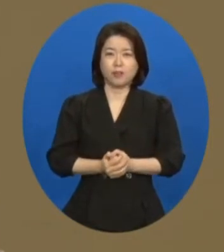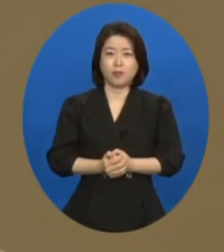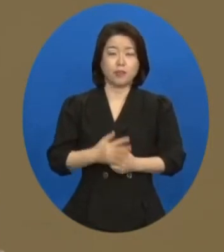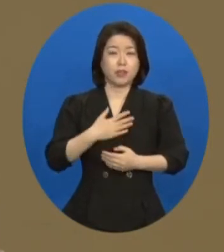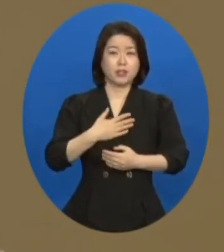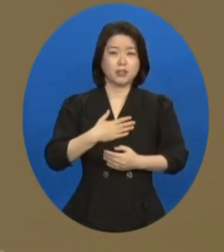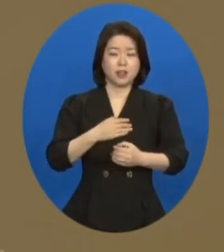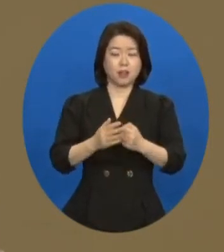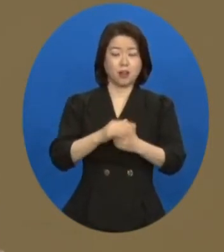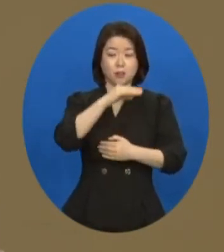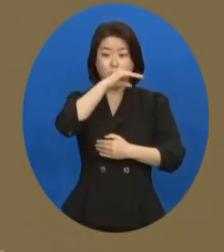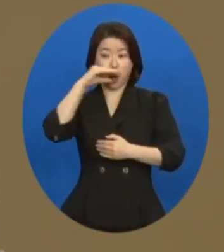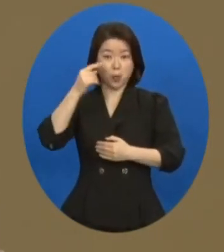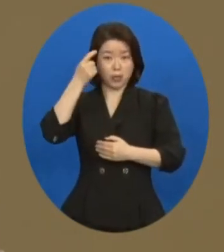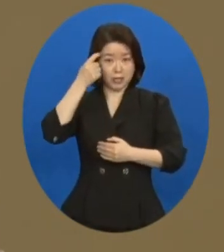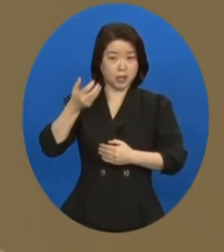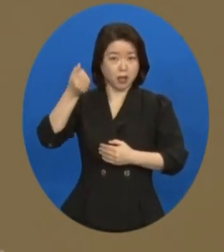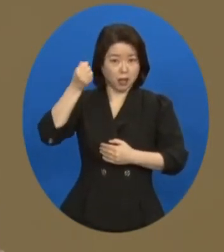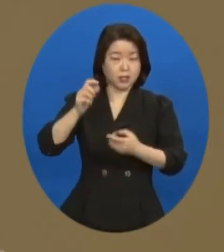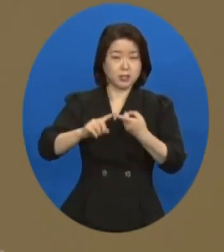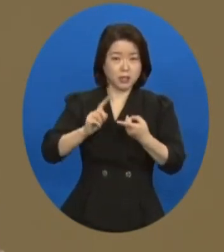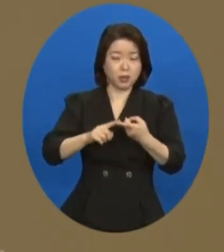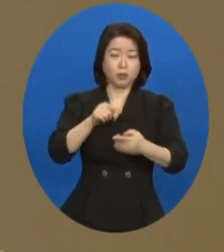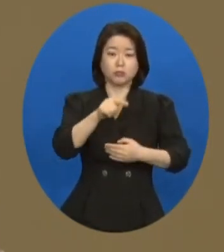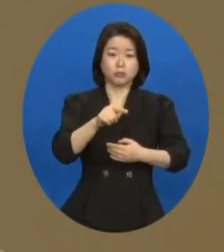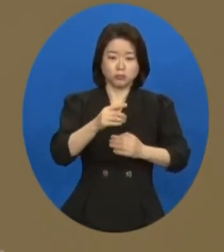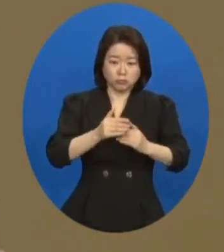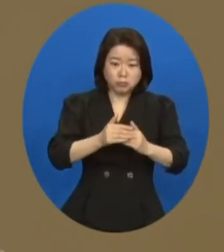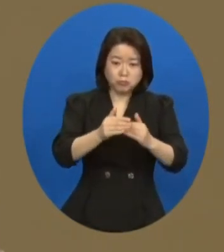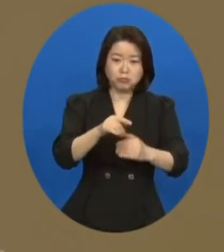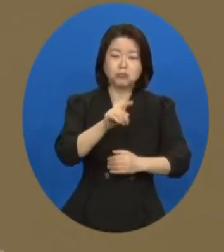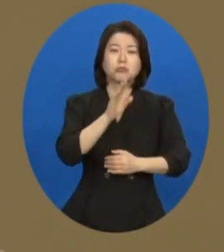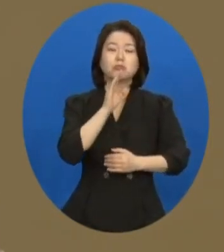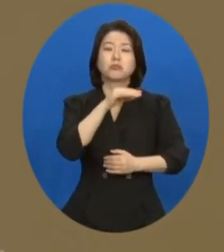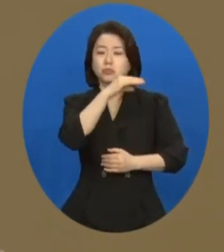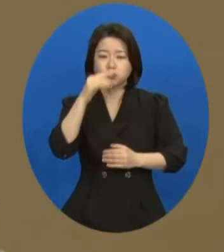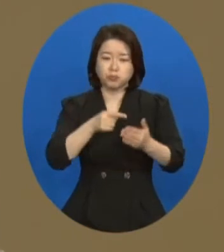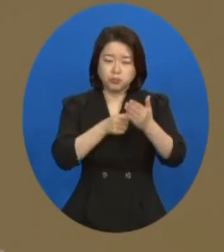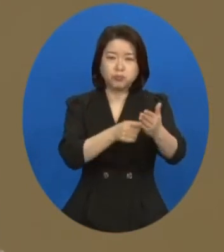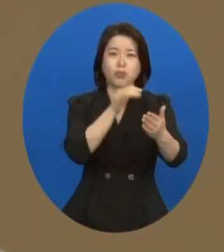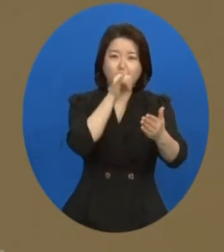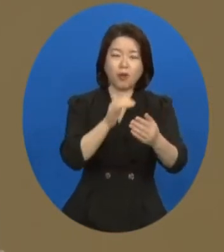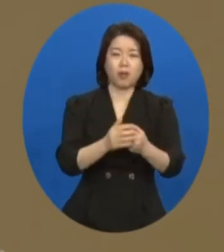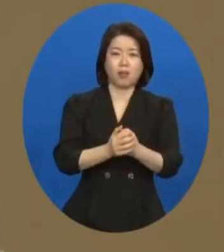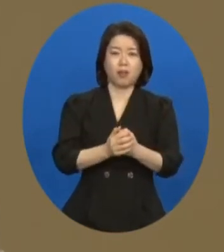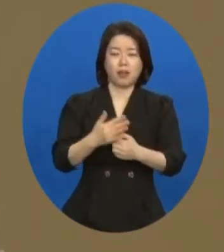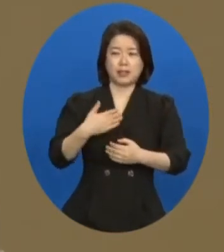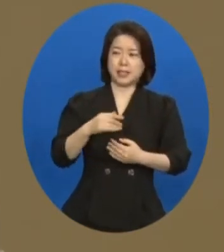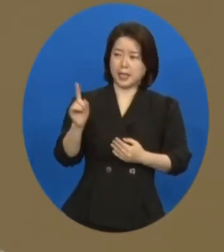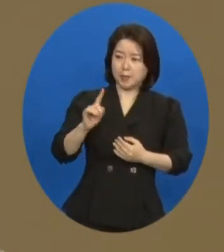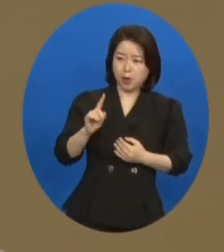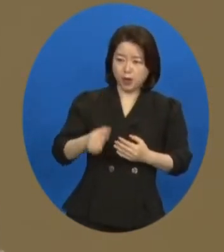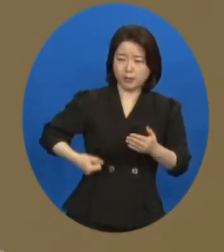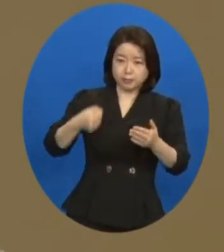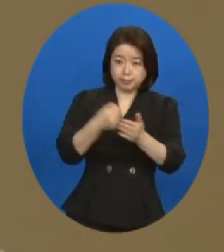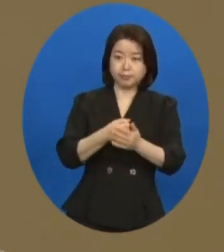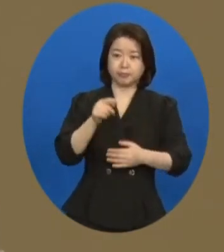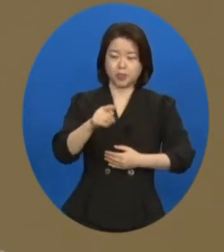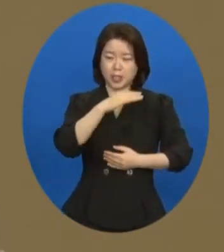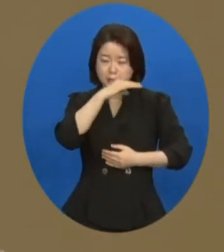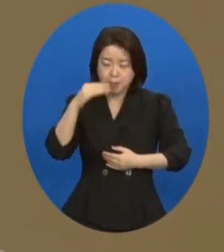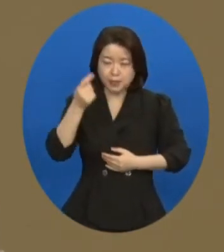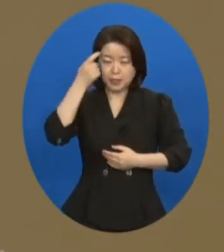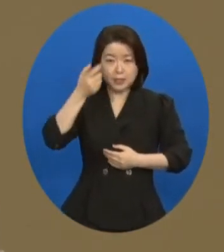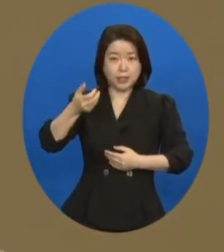저는 제가 옳다고 생각하는 대로 크게 오른 것이었어요 제가 뭔가 하겠다 그러고 그렇게 바르다고